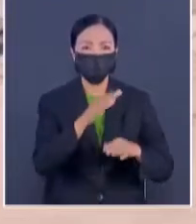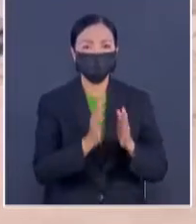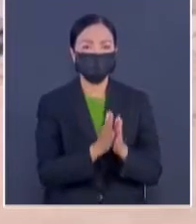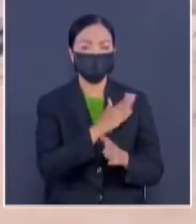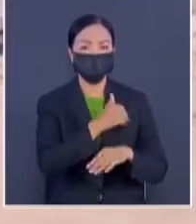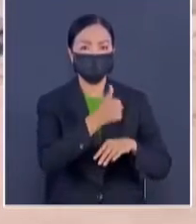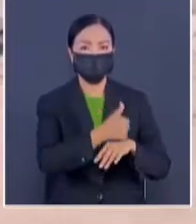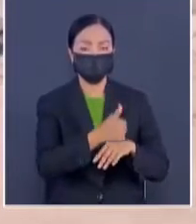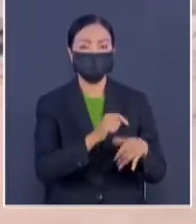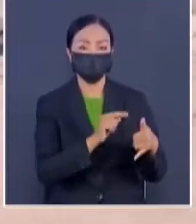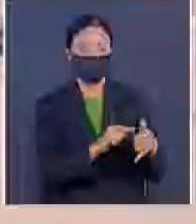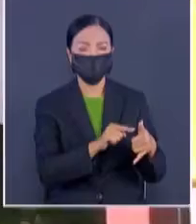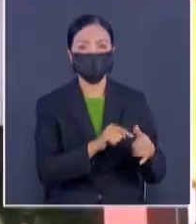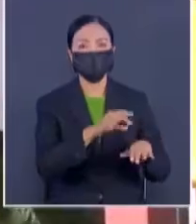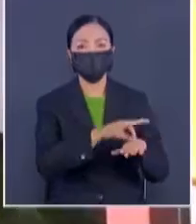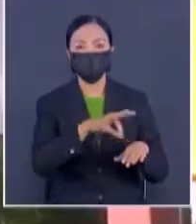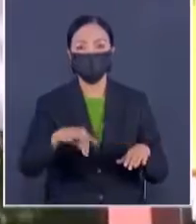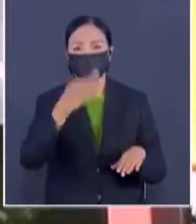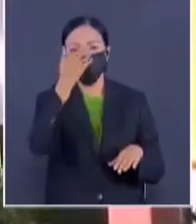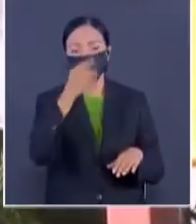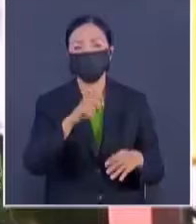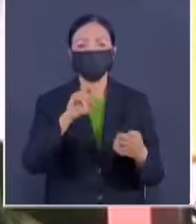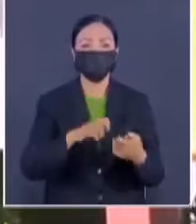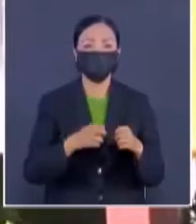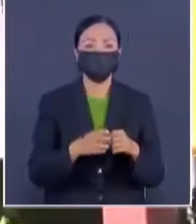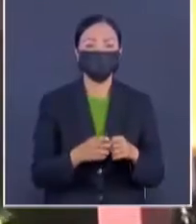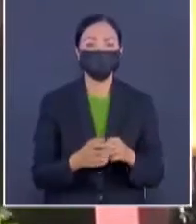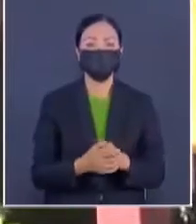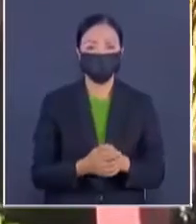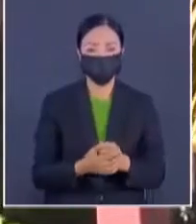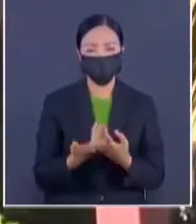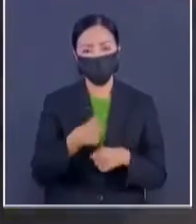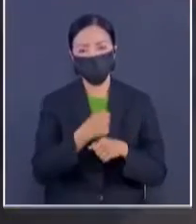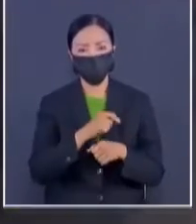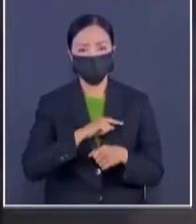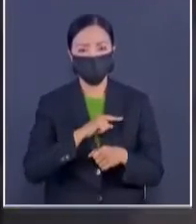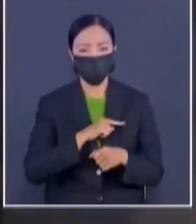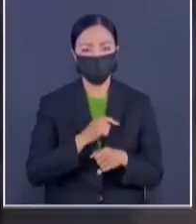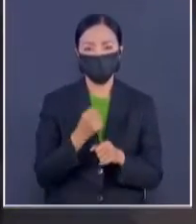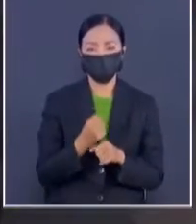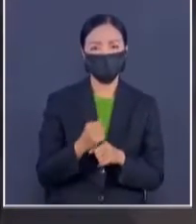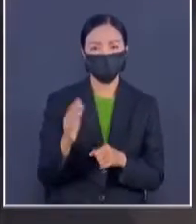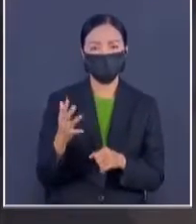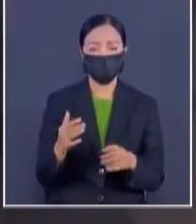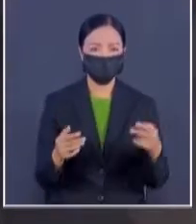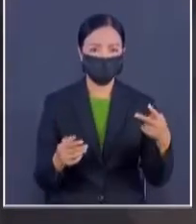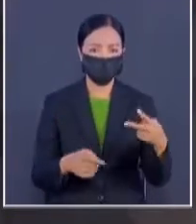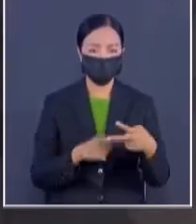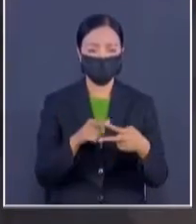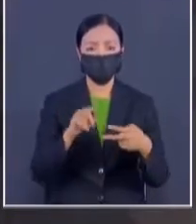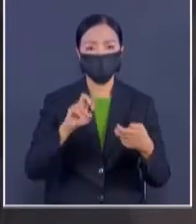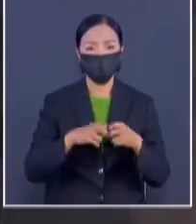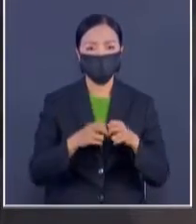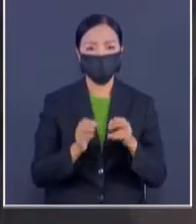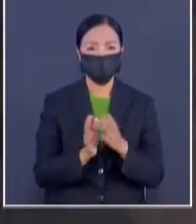จ้าคณะจังหวัดกาฬสินธุ์นั้นมาจากปัญหาการละเว้นการปฏิบัติหน้าที่อยู่สองกรณีค่ะก็คือปัญหา